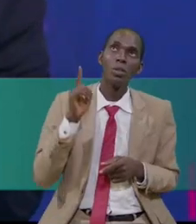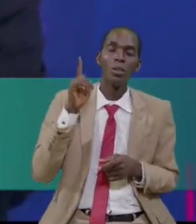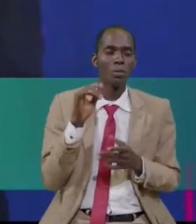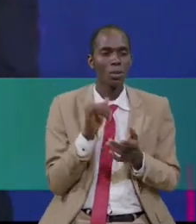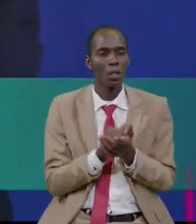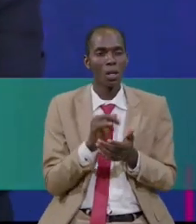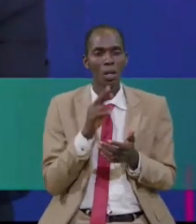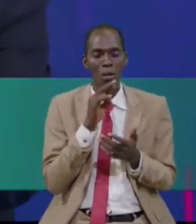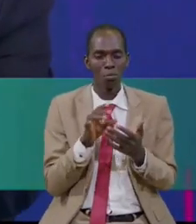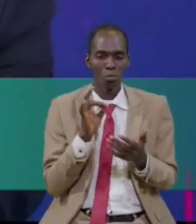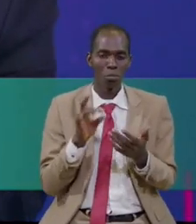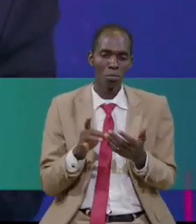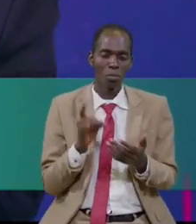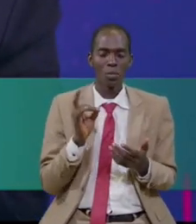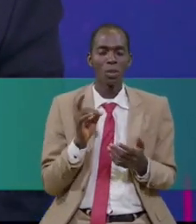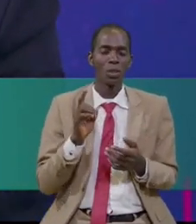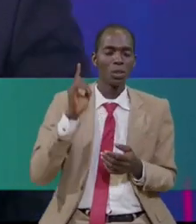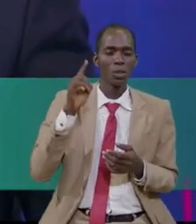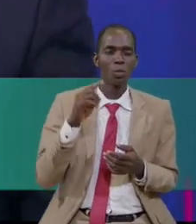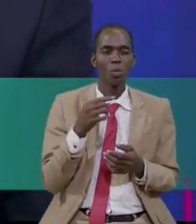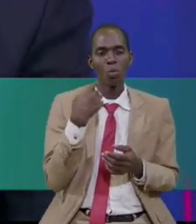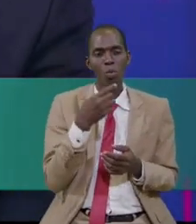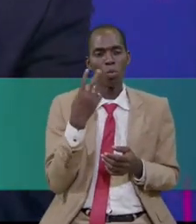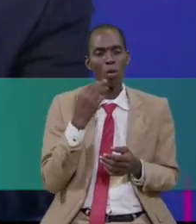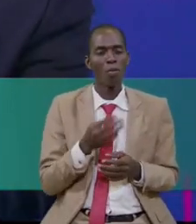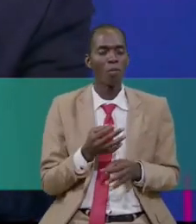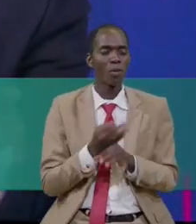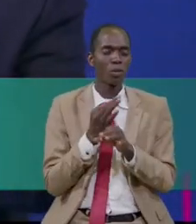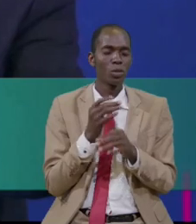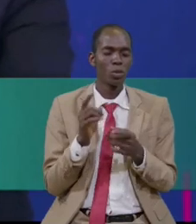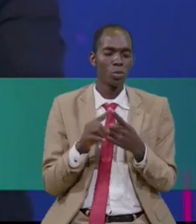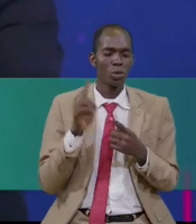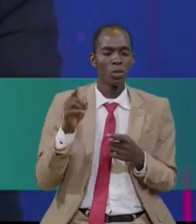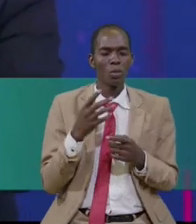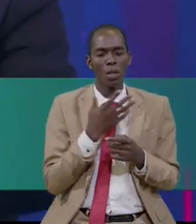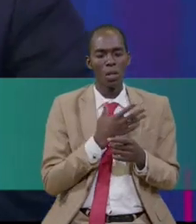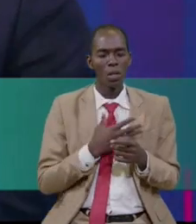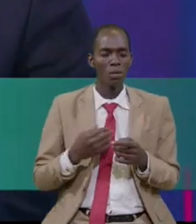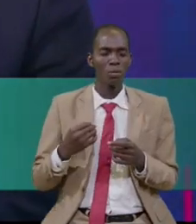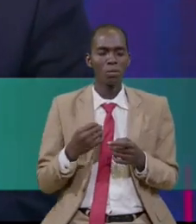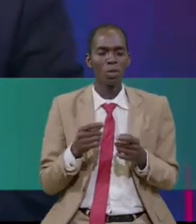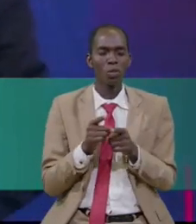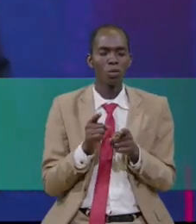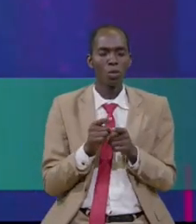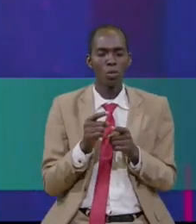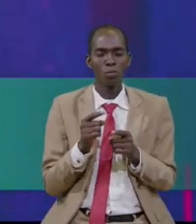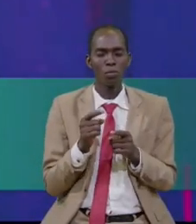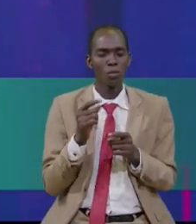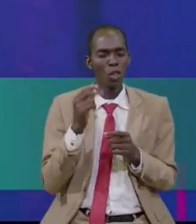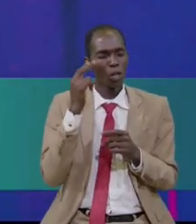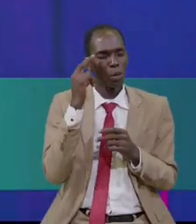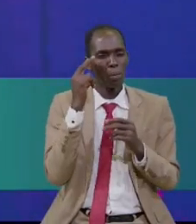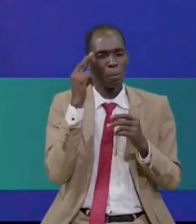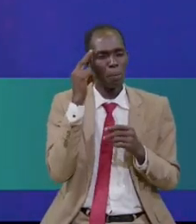Fidèle à celui qui l'a établi. Comme le fut Moïse dans toute sa